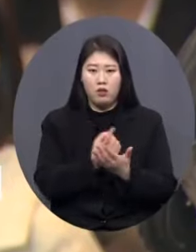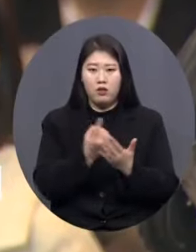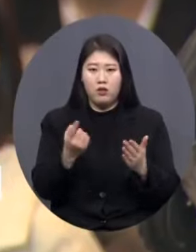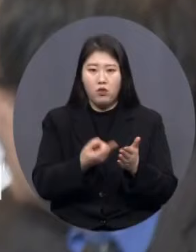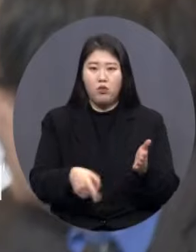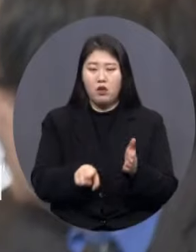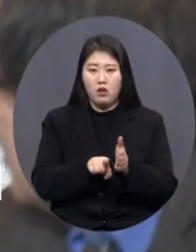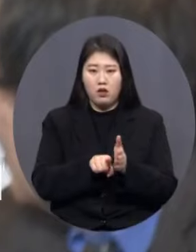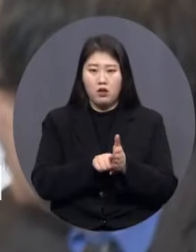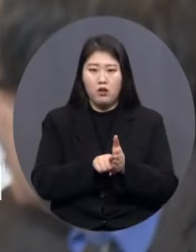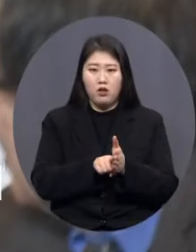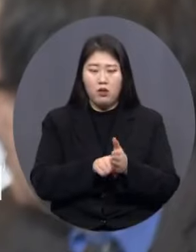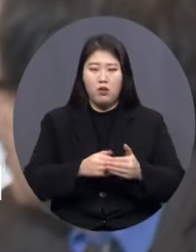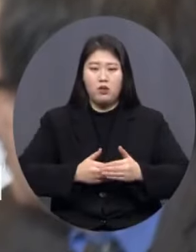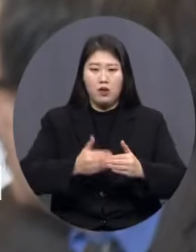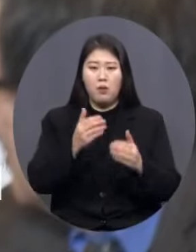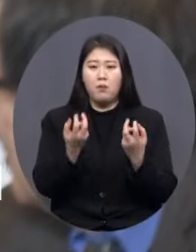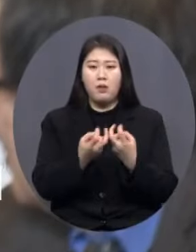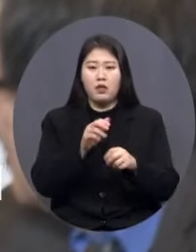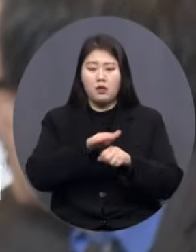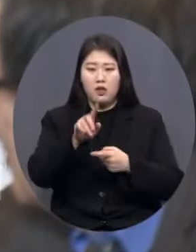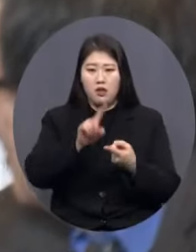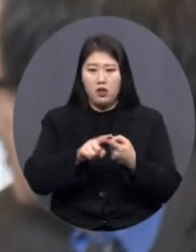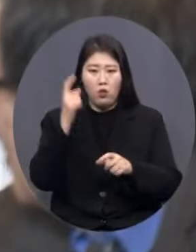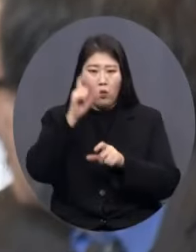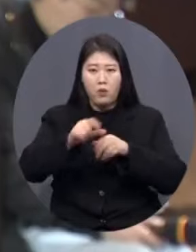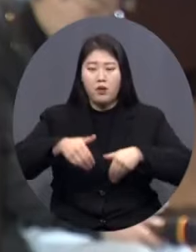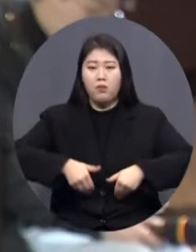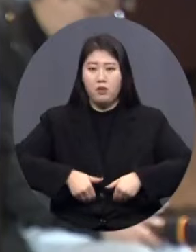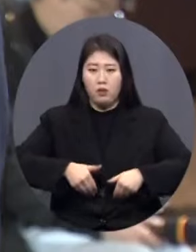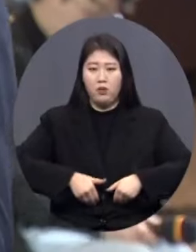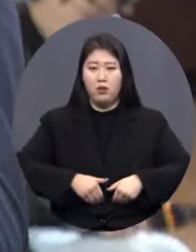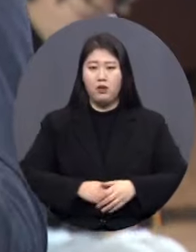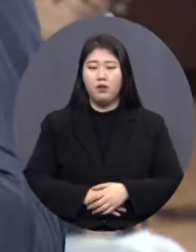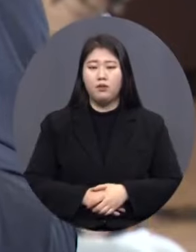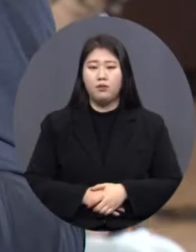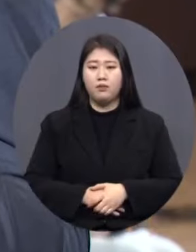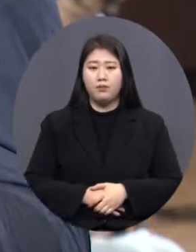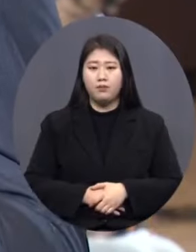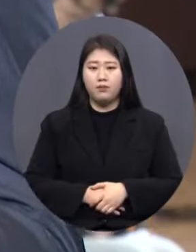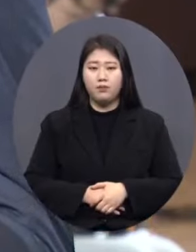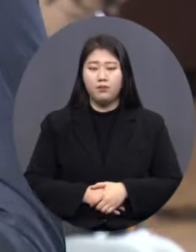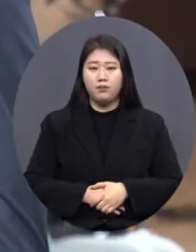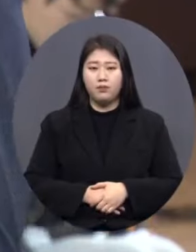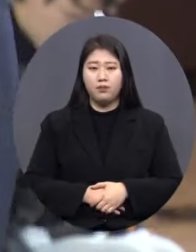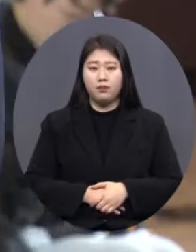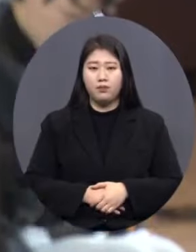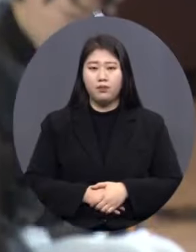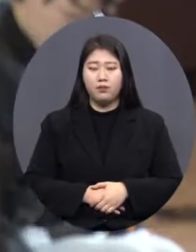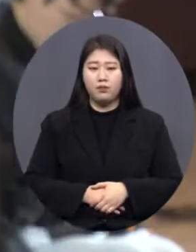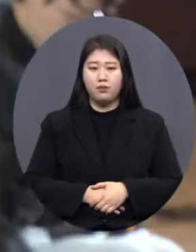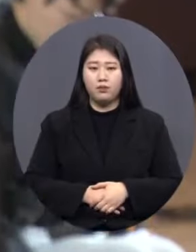선정 기준과 진행 방식에 대한 진지한 고민이 필요해 보입니다. MBC 뉴스 박주연입니다.